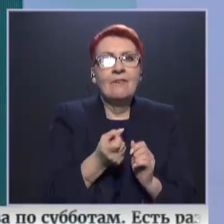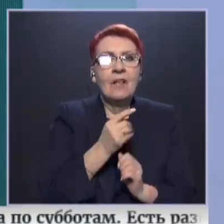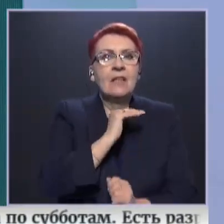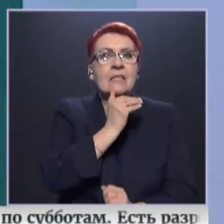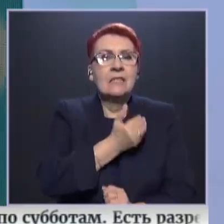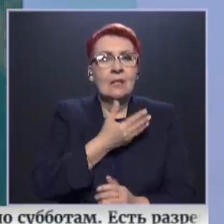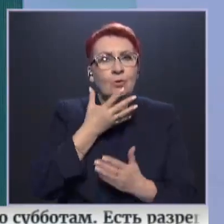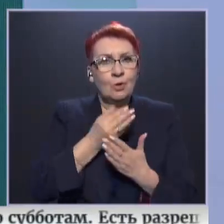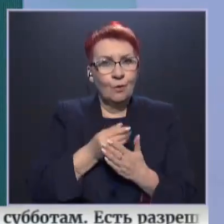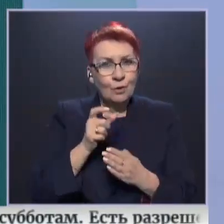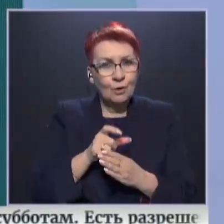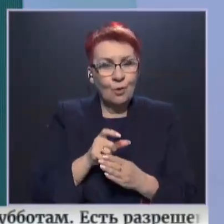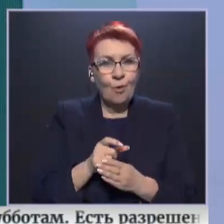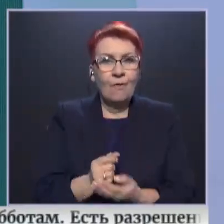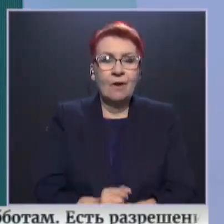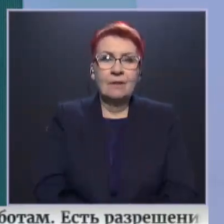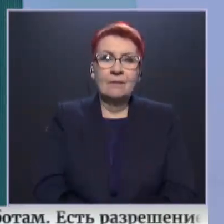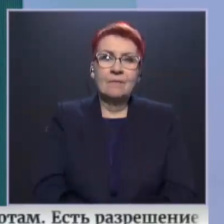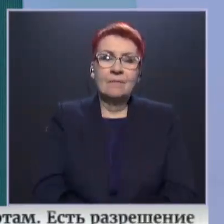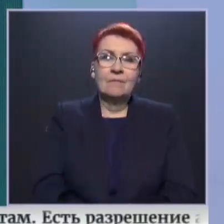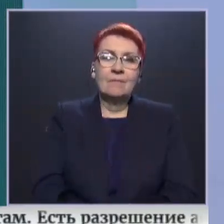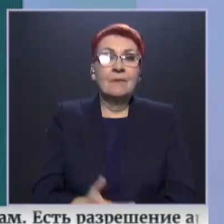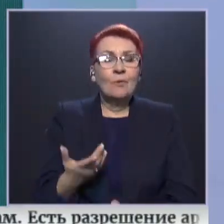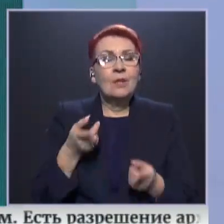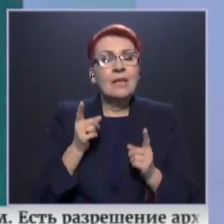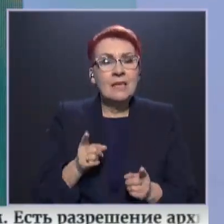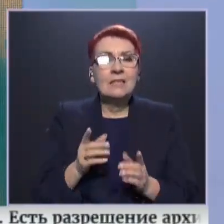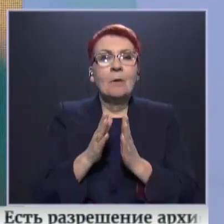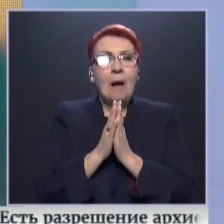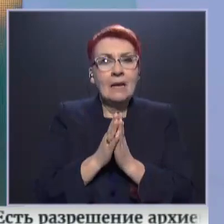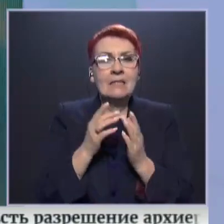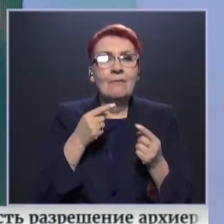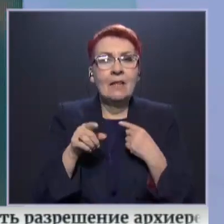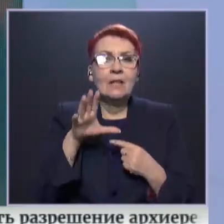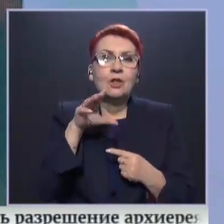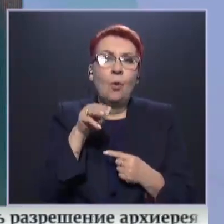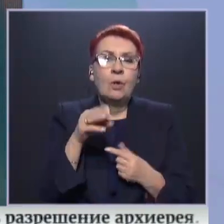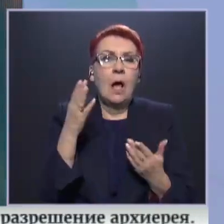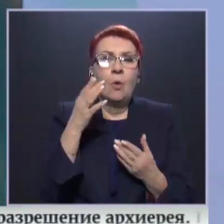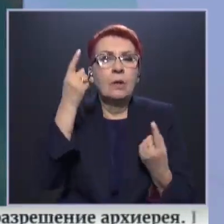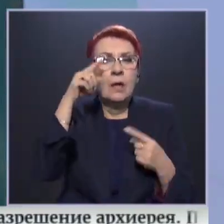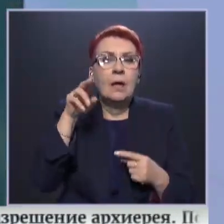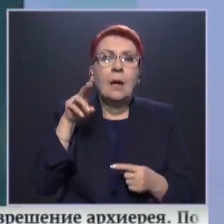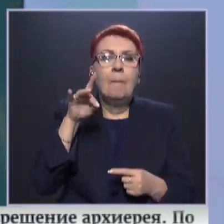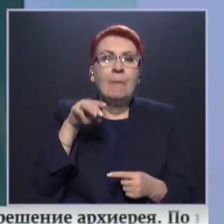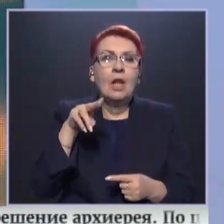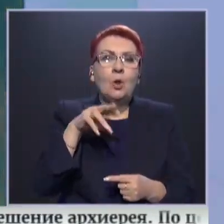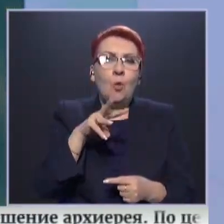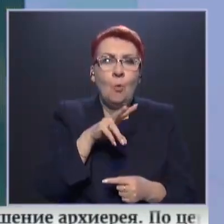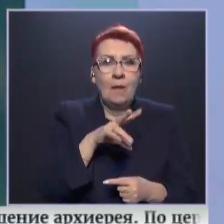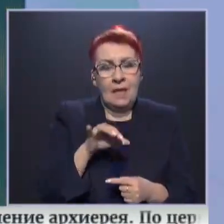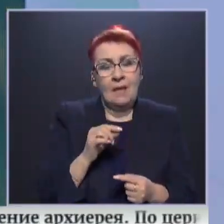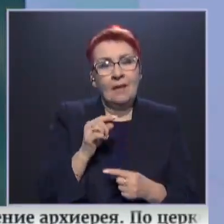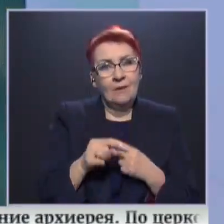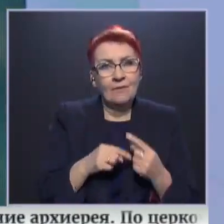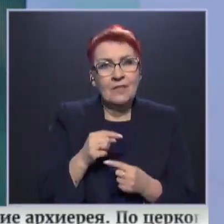своего слова. Так что истинная молитва, в отличие от какой-то придумки, она всегда в